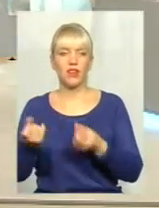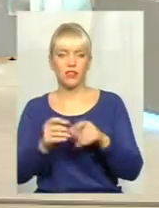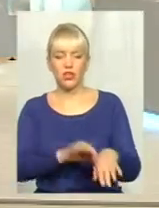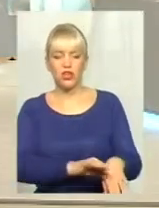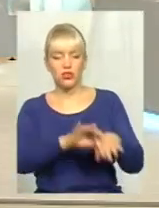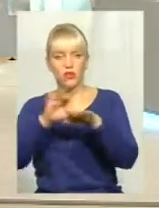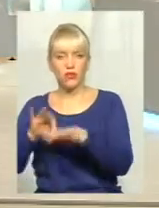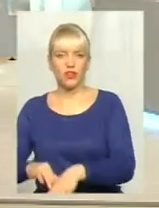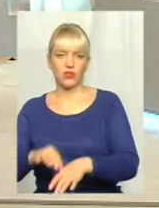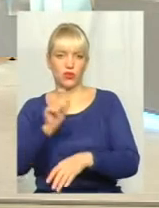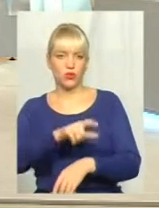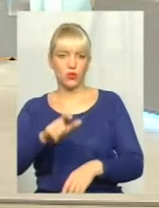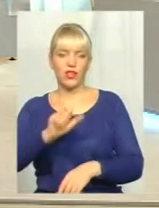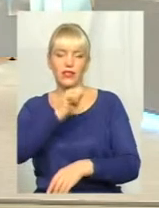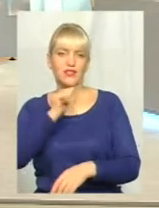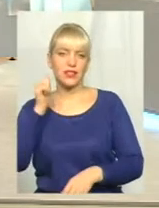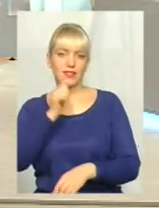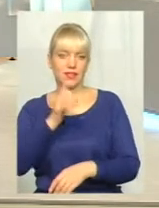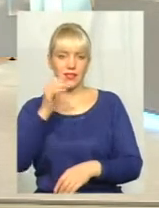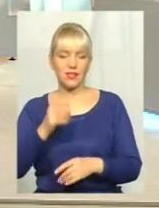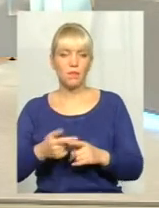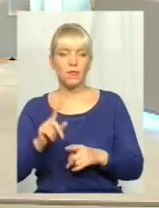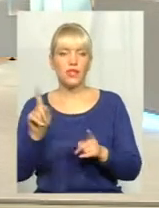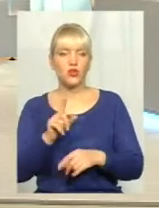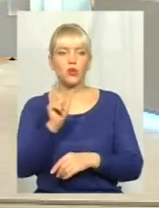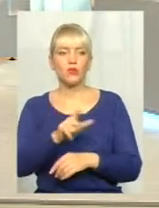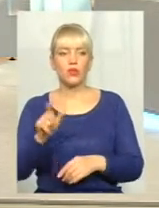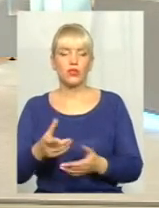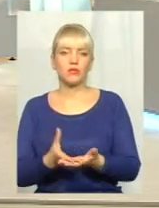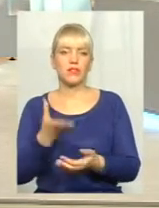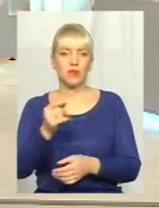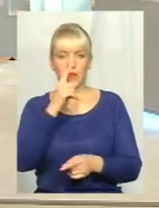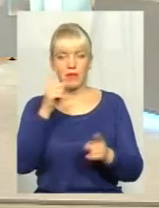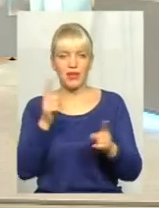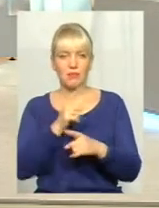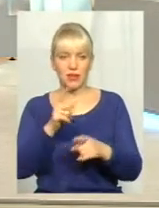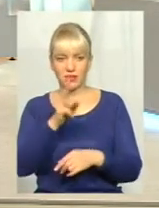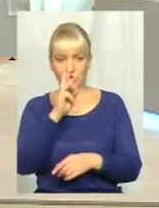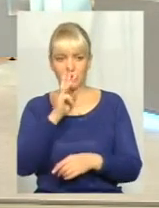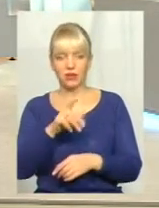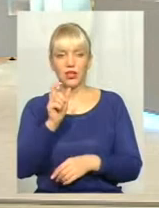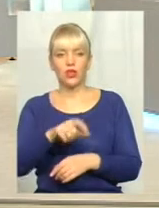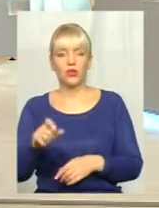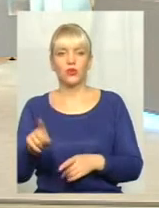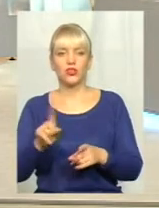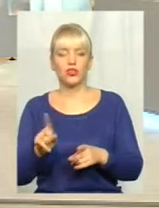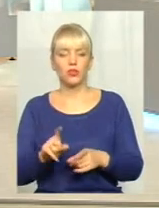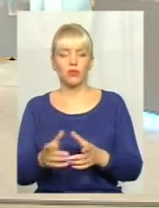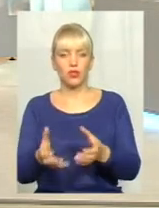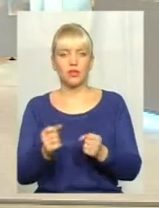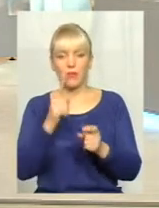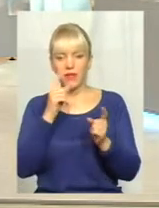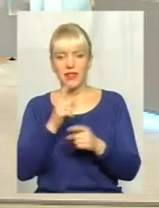основну масу людей з тіні. Тобто, принаймні, щоб людям заплатили мінімальну зарплату. Люди отримали мінімальний стаж,